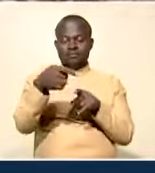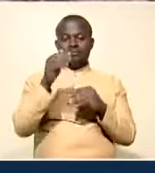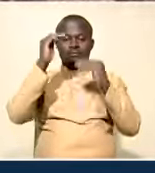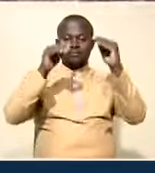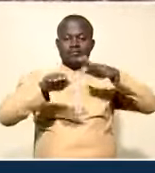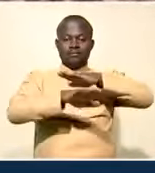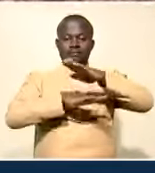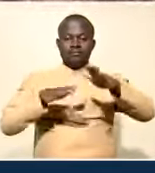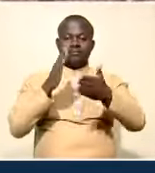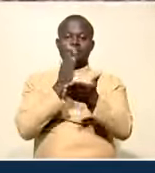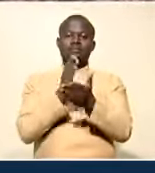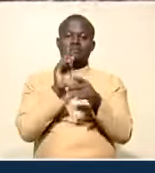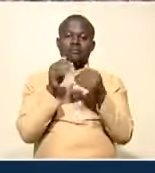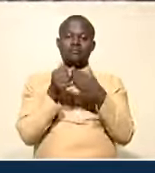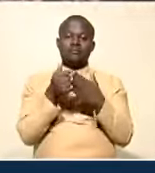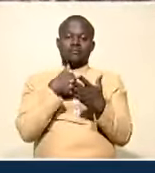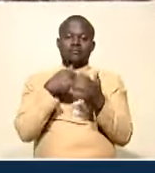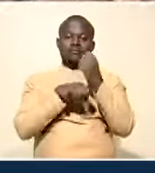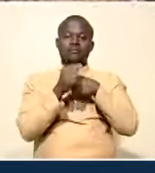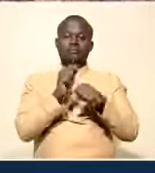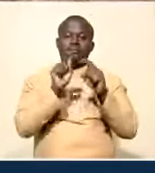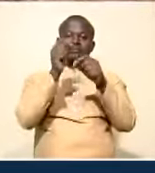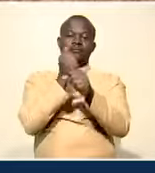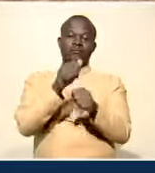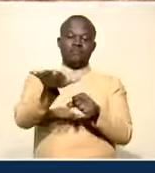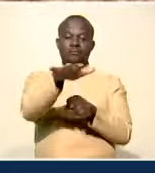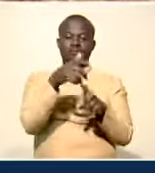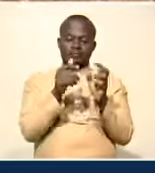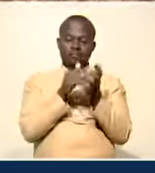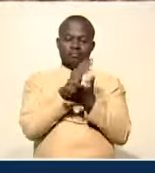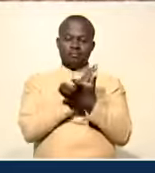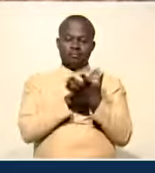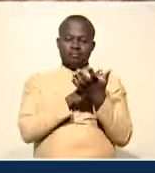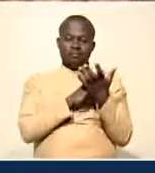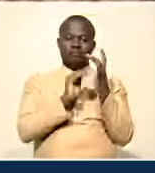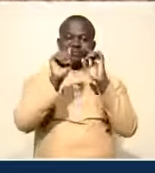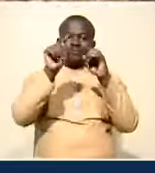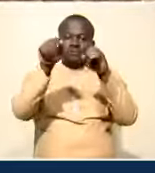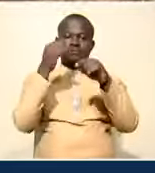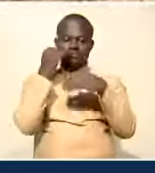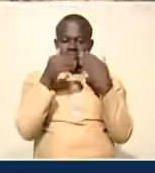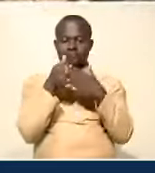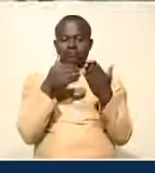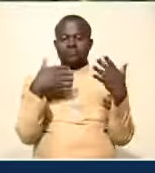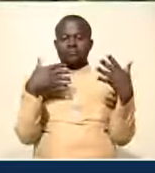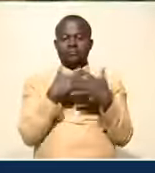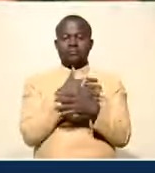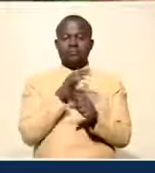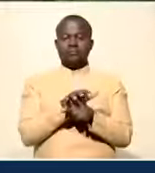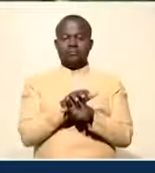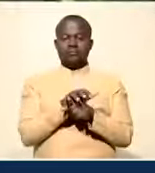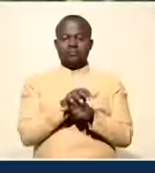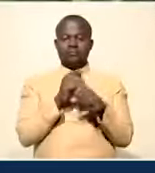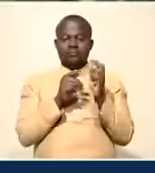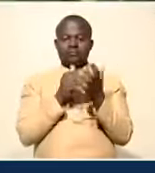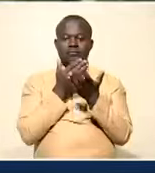z'ibanze zabaye zibujije abaturage kugira imirimo bakorera. Icyakora hari bamwe bakiri kujyayo nubwo icyoba ari cyinshi ahubwo